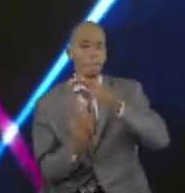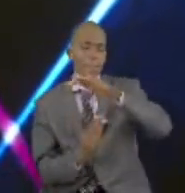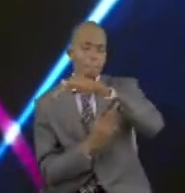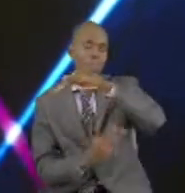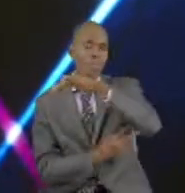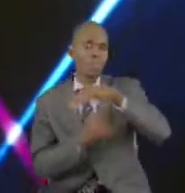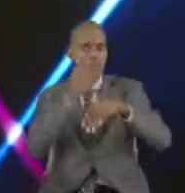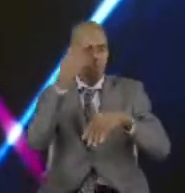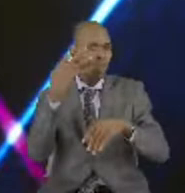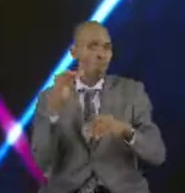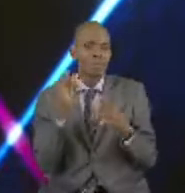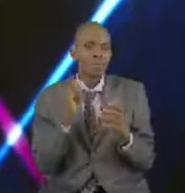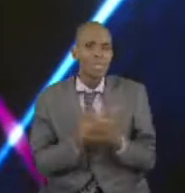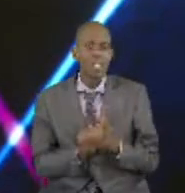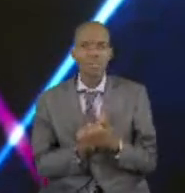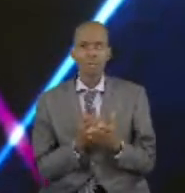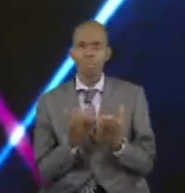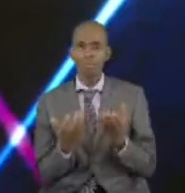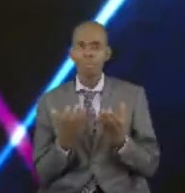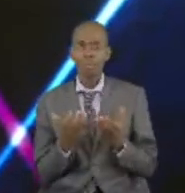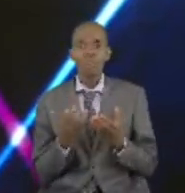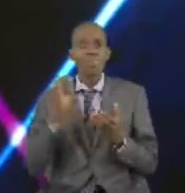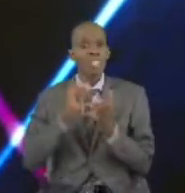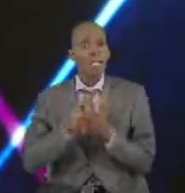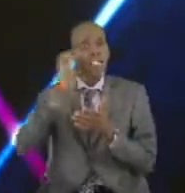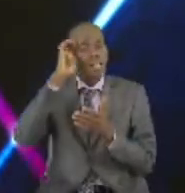devant les principaux sacrificateur